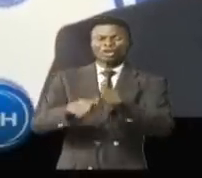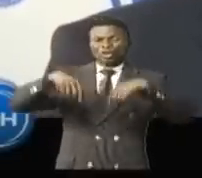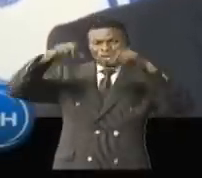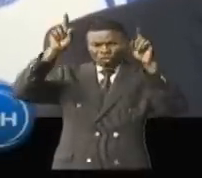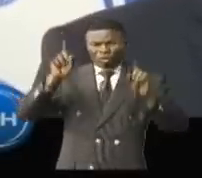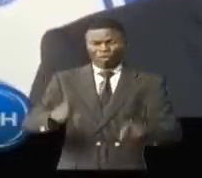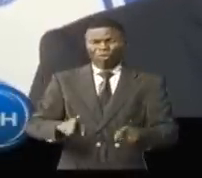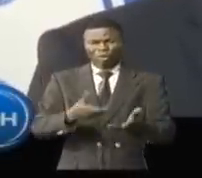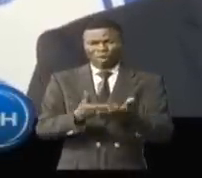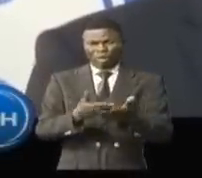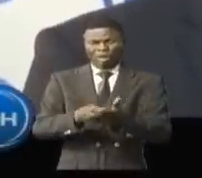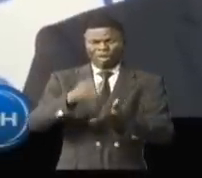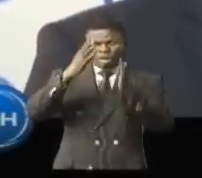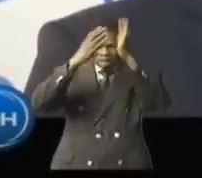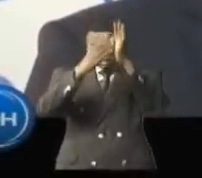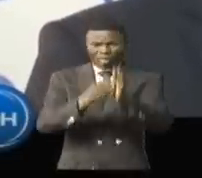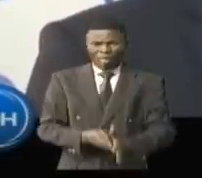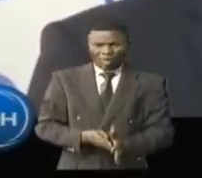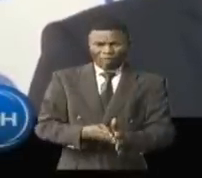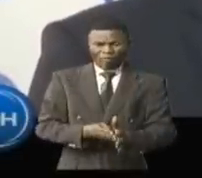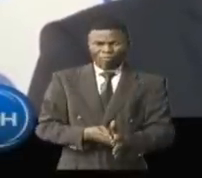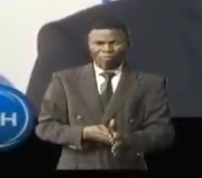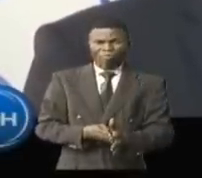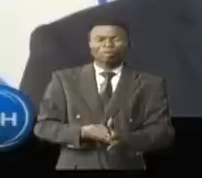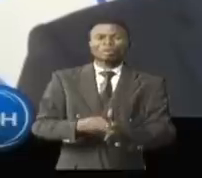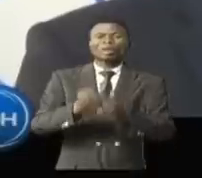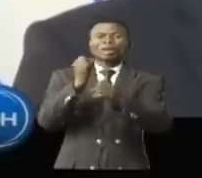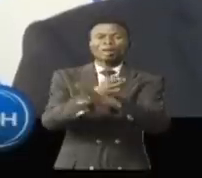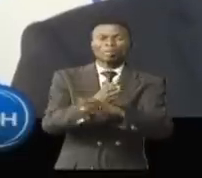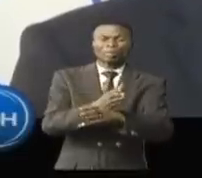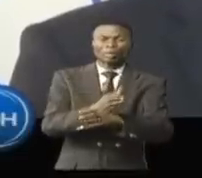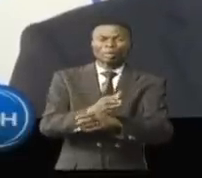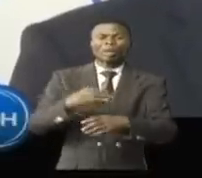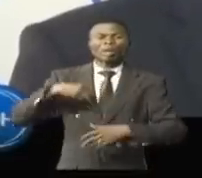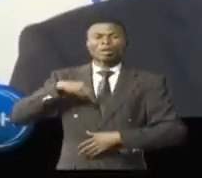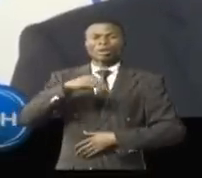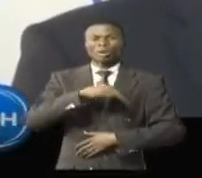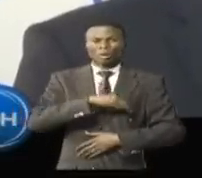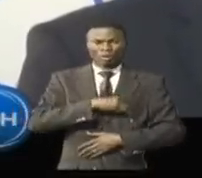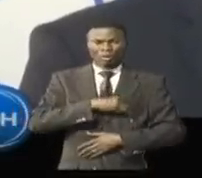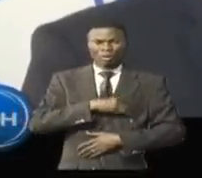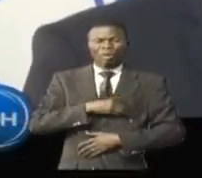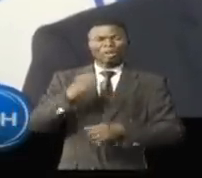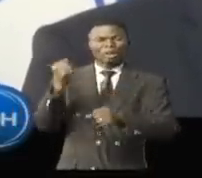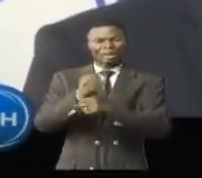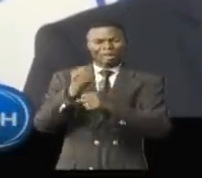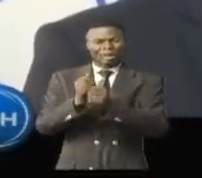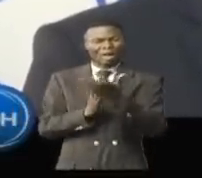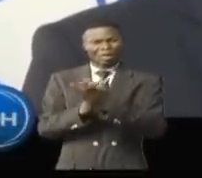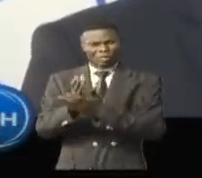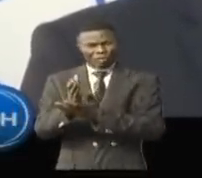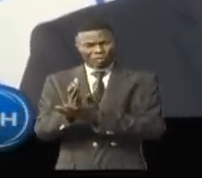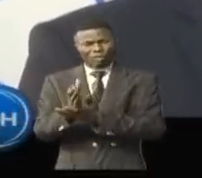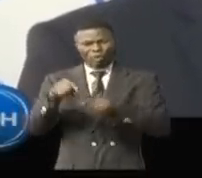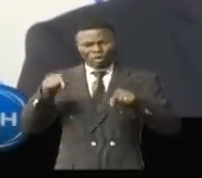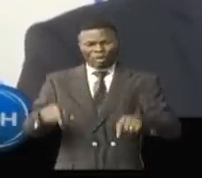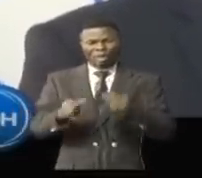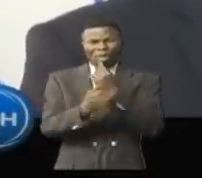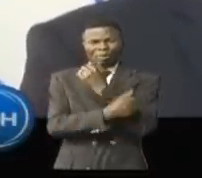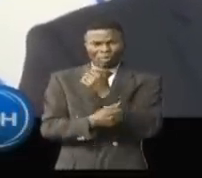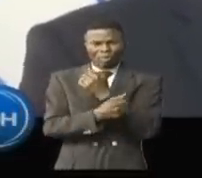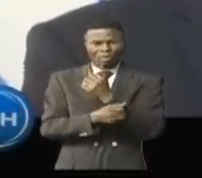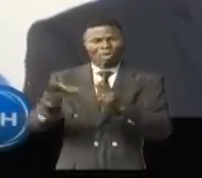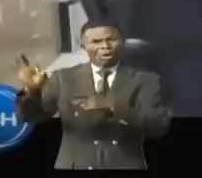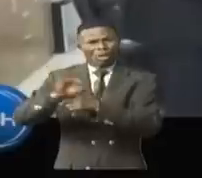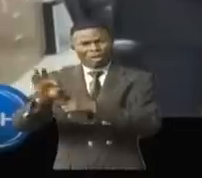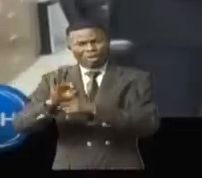a plus de 900 bourses disposées pour aider le membre du ministère qui travaille dans différents ministères de la RDC. Donc pour des